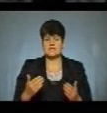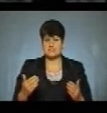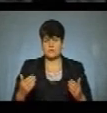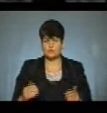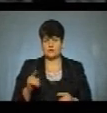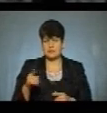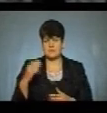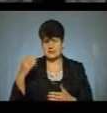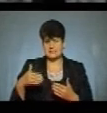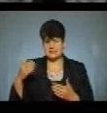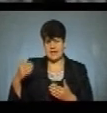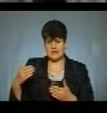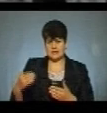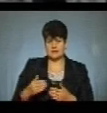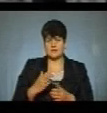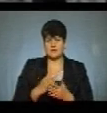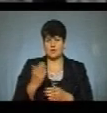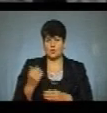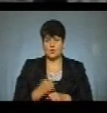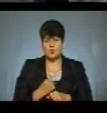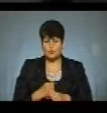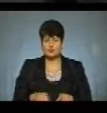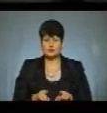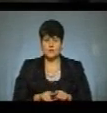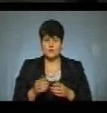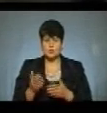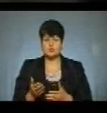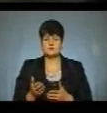є стенди і там виставлені його роботи. Також